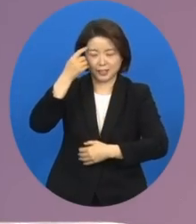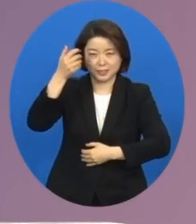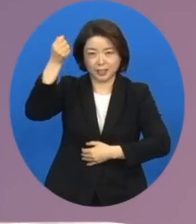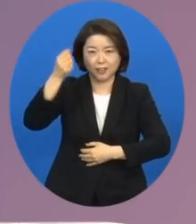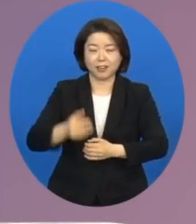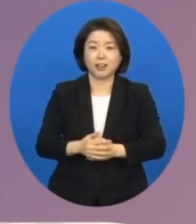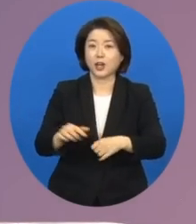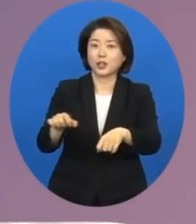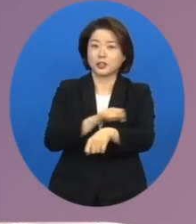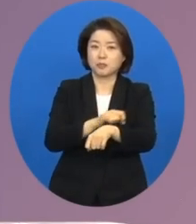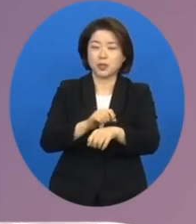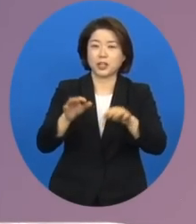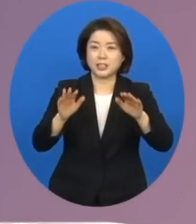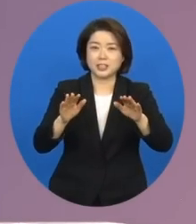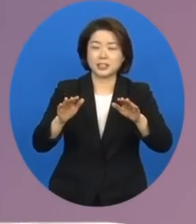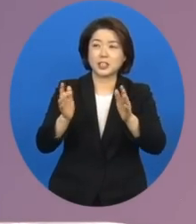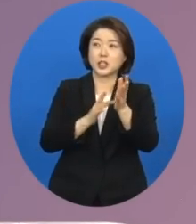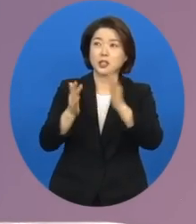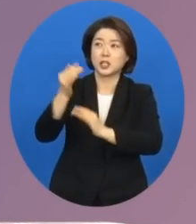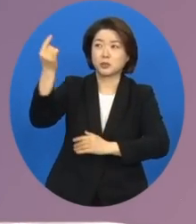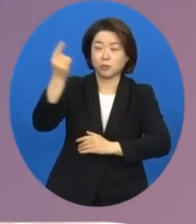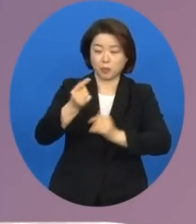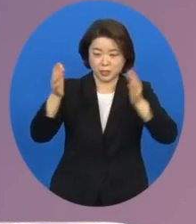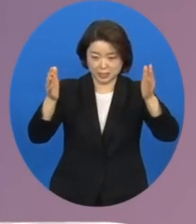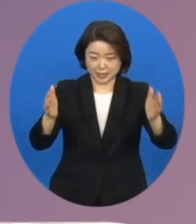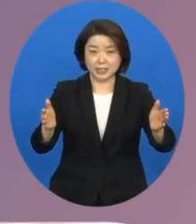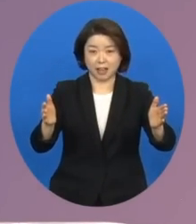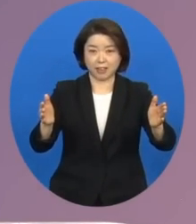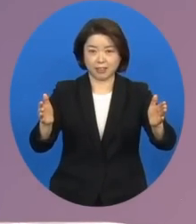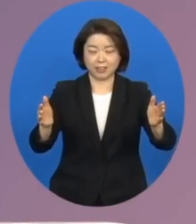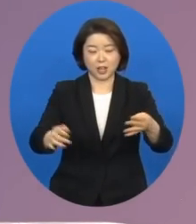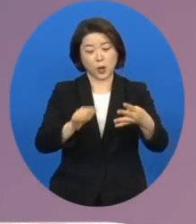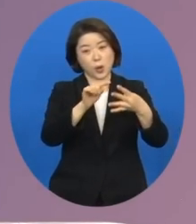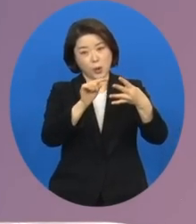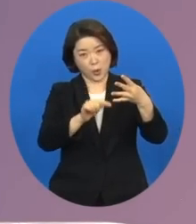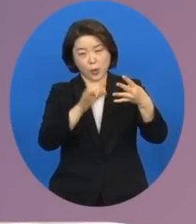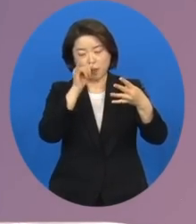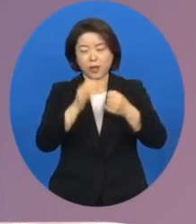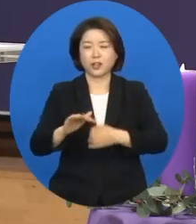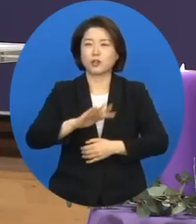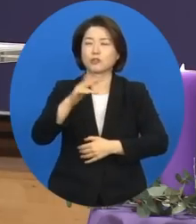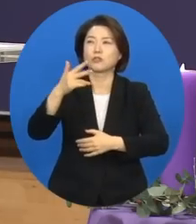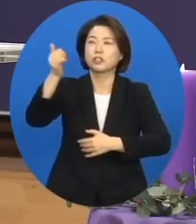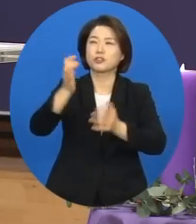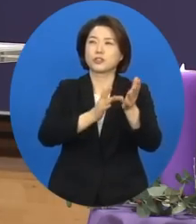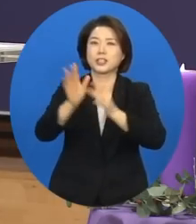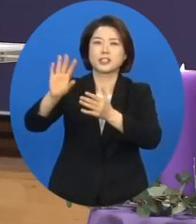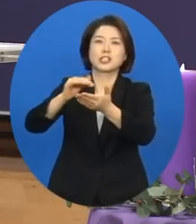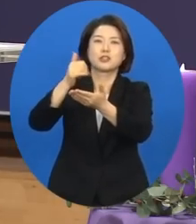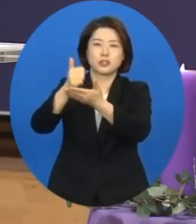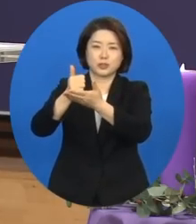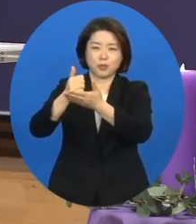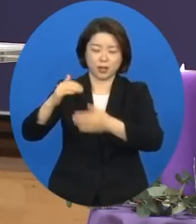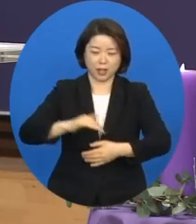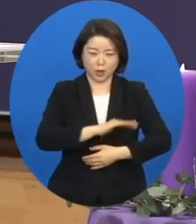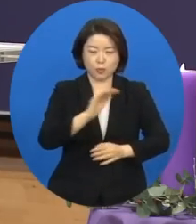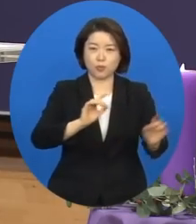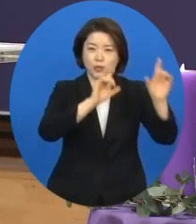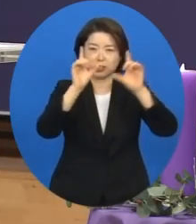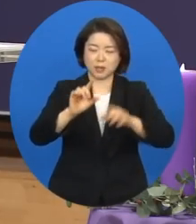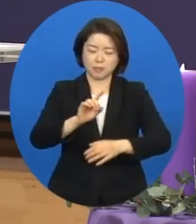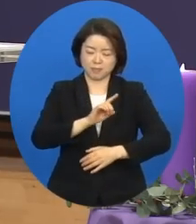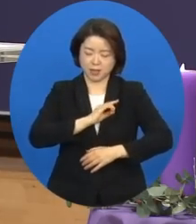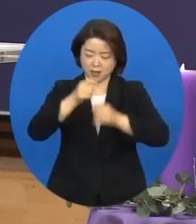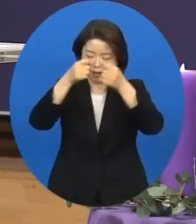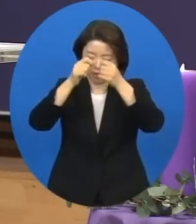특별히 저희가 강림절기를 보내고 있잖아요 우리 주 예수 그리스도께서 우리 삶의 가장